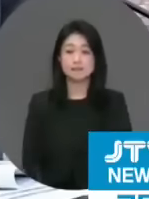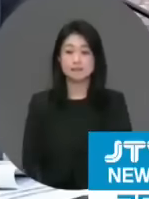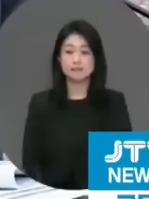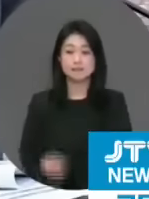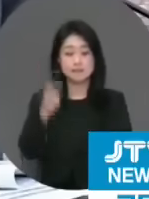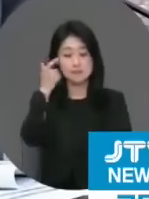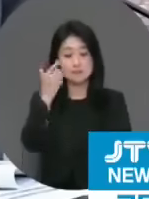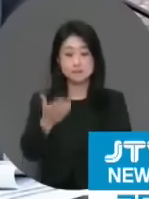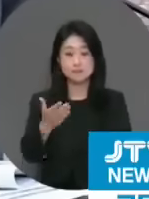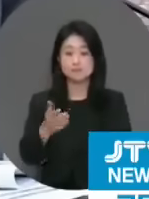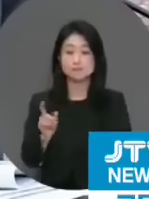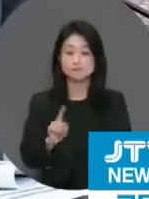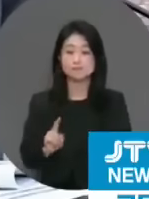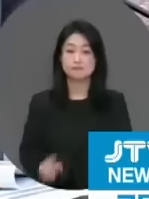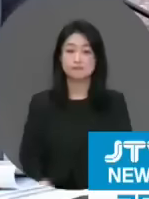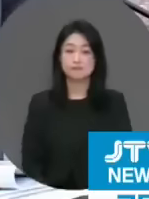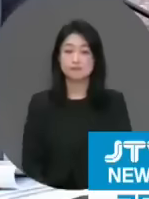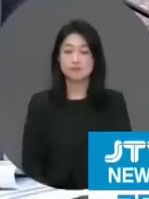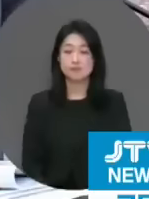질문입니다.